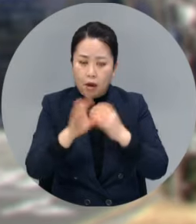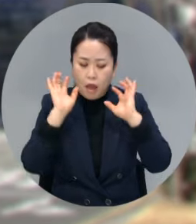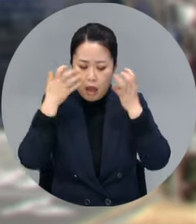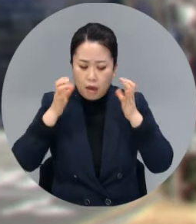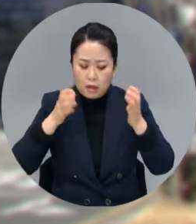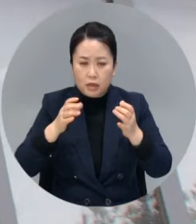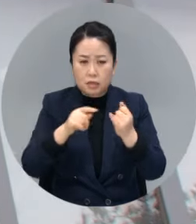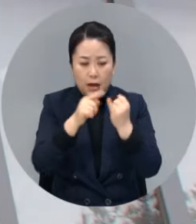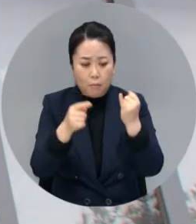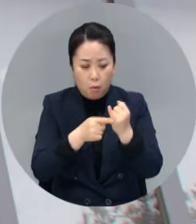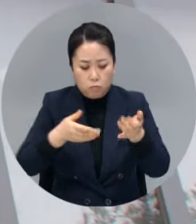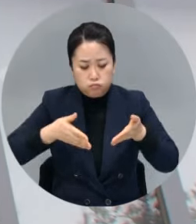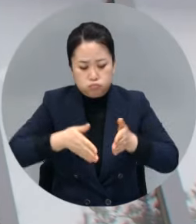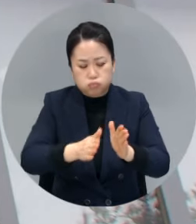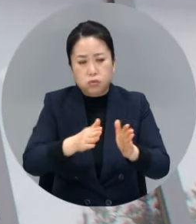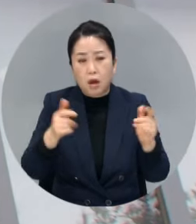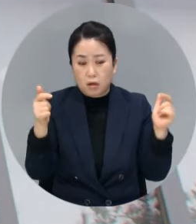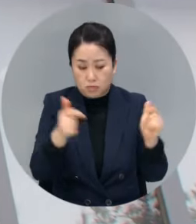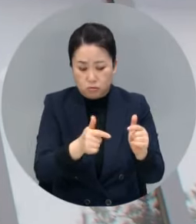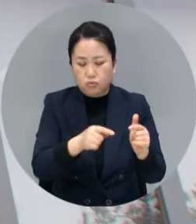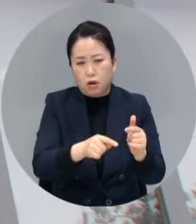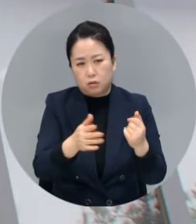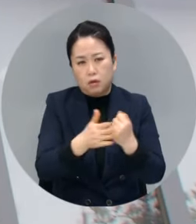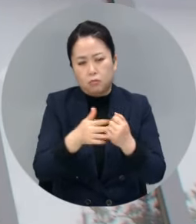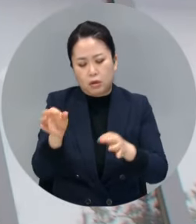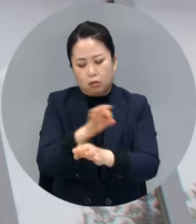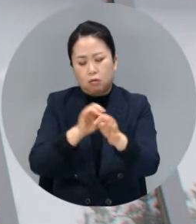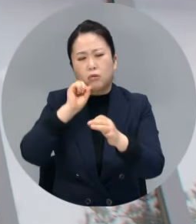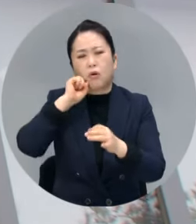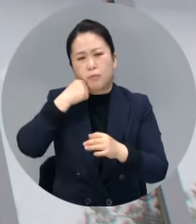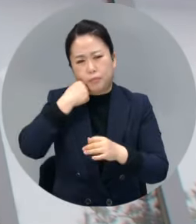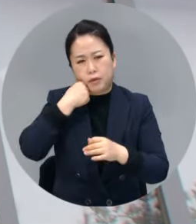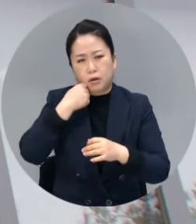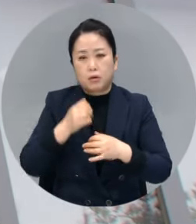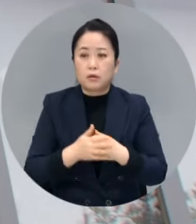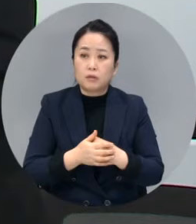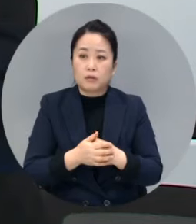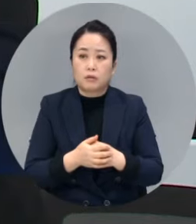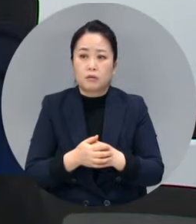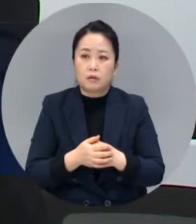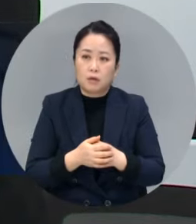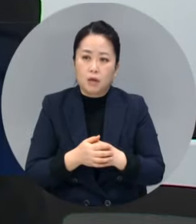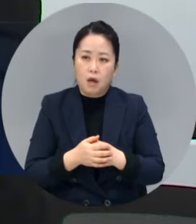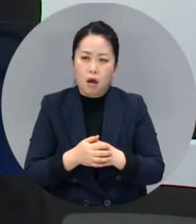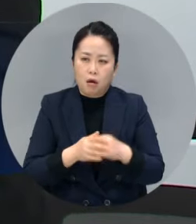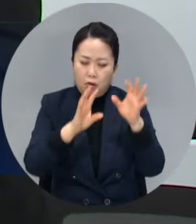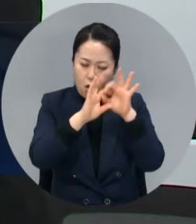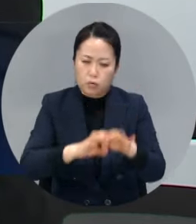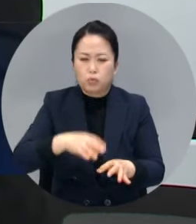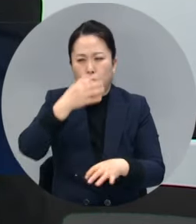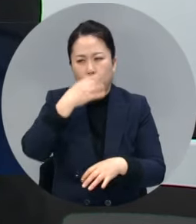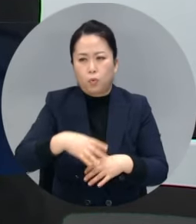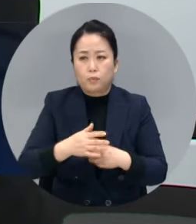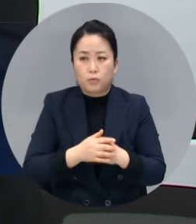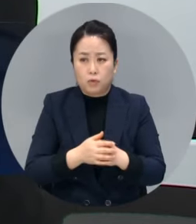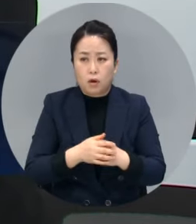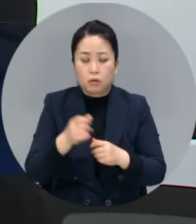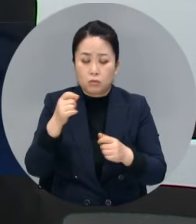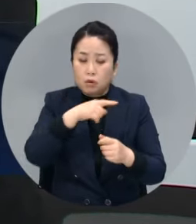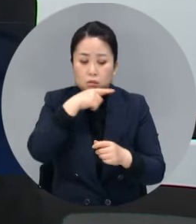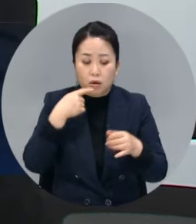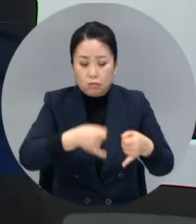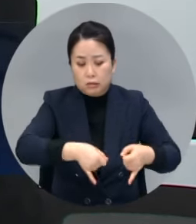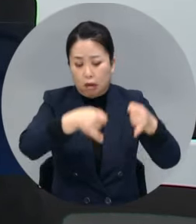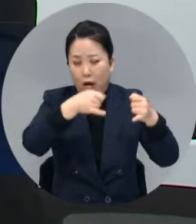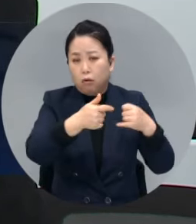보니 경영난을 더 이상 버틸 수 없다는 입장. 할수록 이제 힘든 거죠. 계속 폭이 커지고 또 더군다나 다른 과도